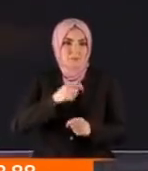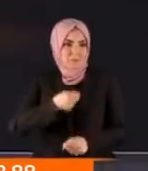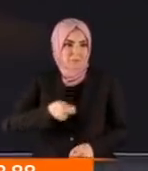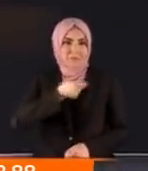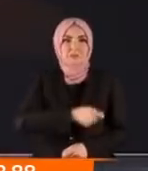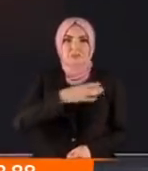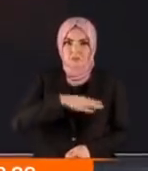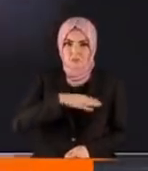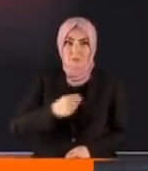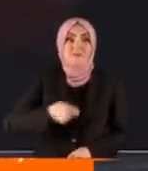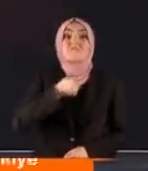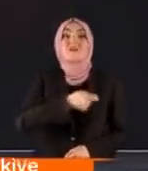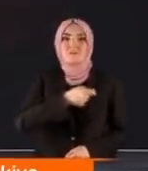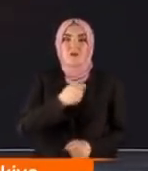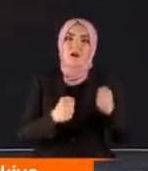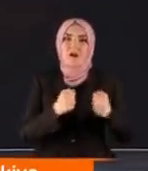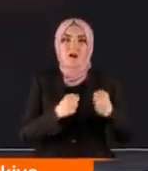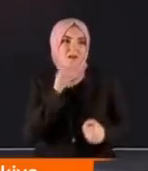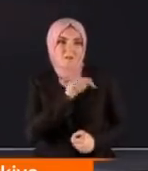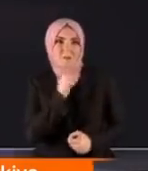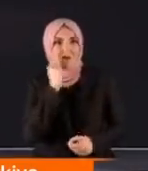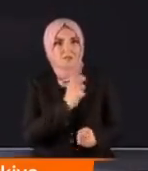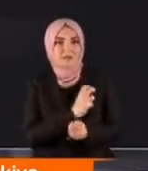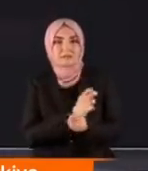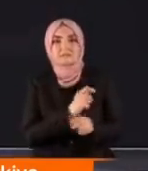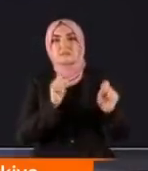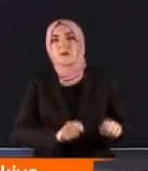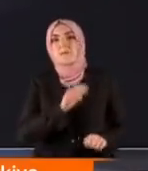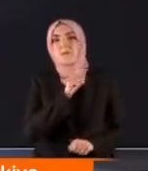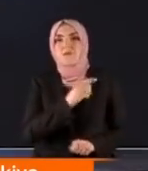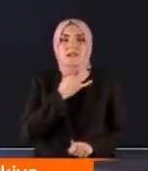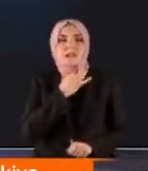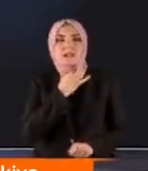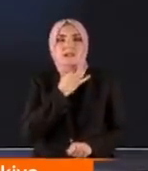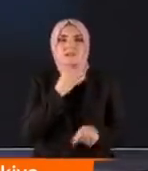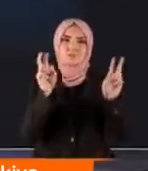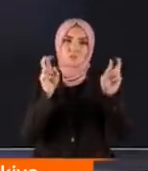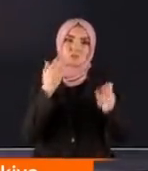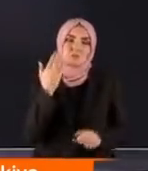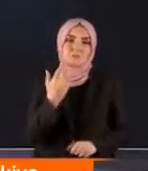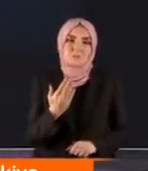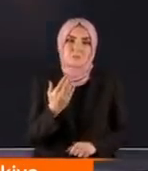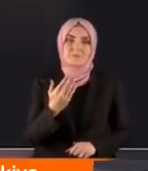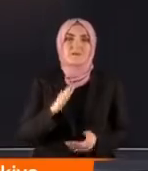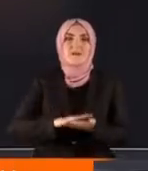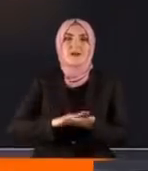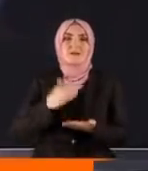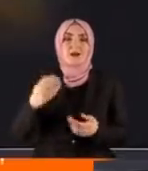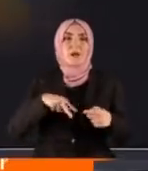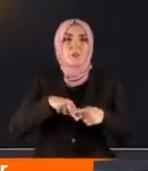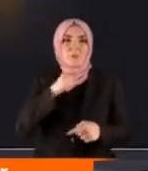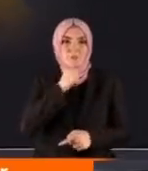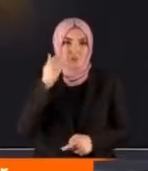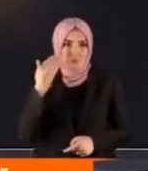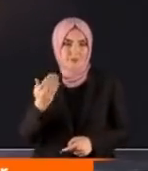tehdit ediliyor. Yani aslında tam bir çaresizlik söz konusu. ATV Haber'den Altay Altuğ ve kameraman Nazmi Can Tanrıöver Taksim